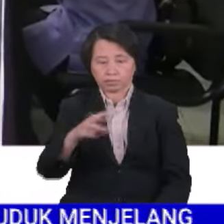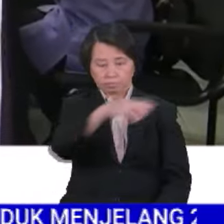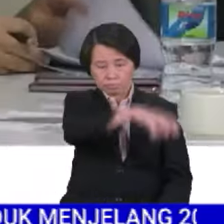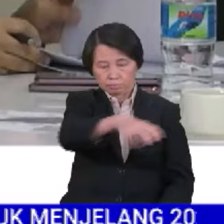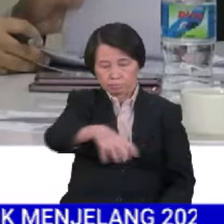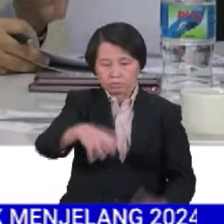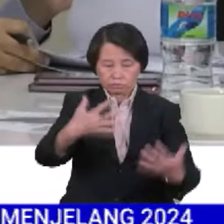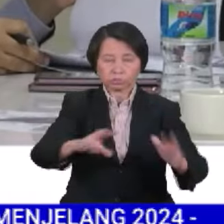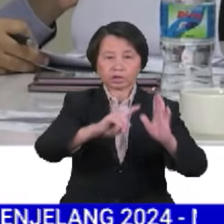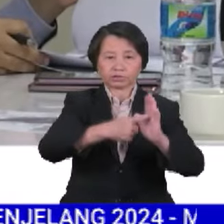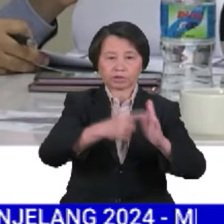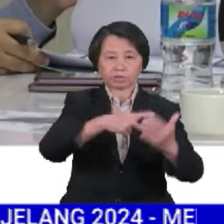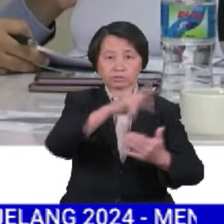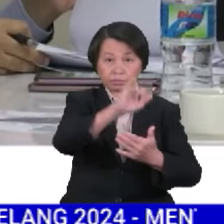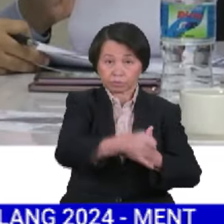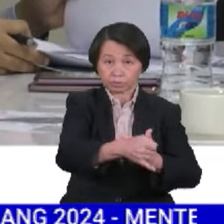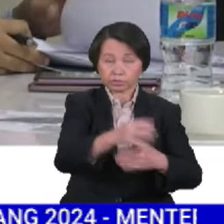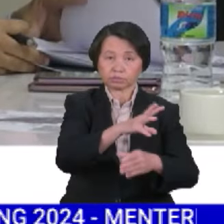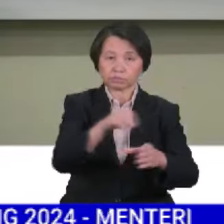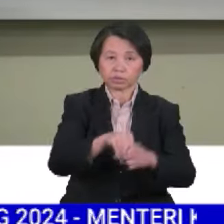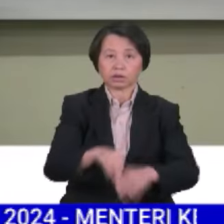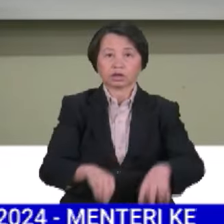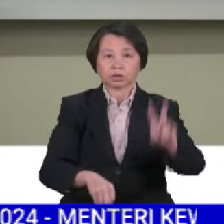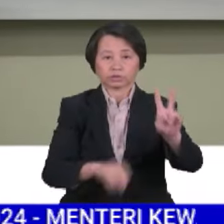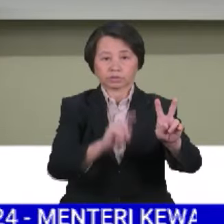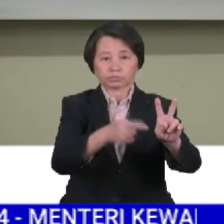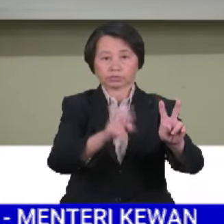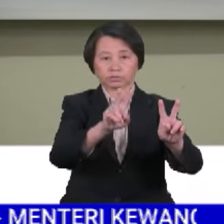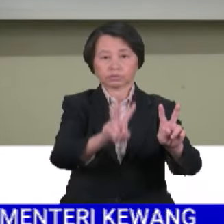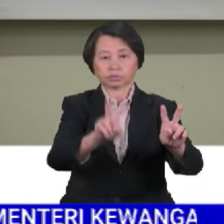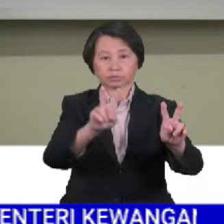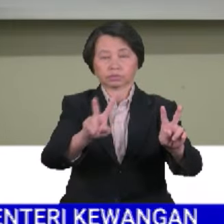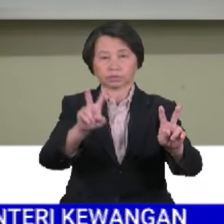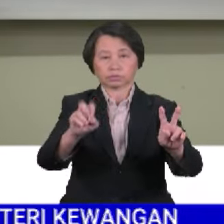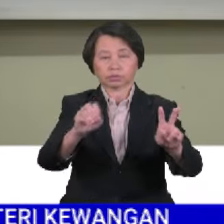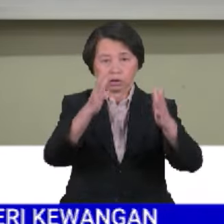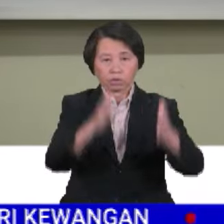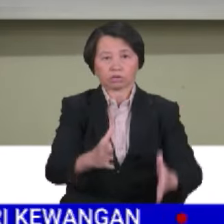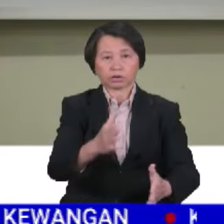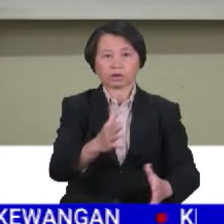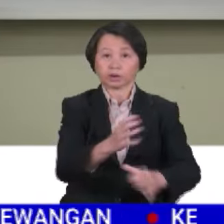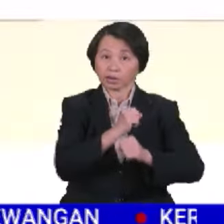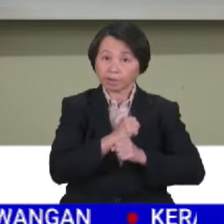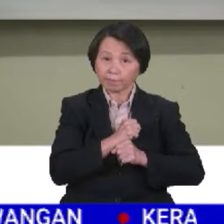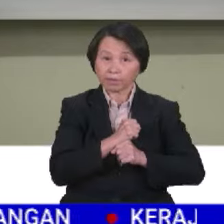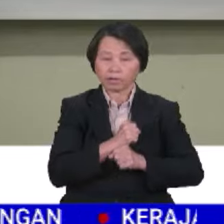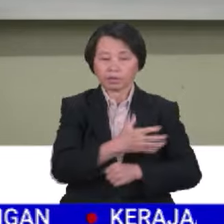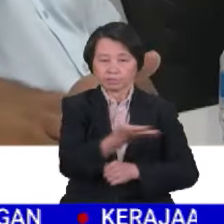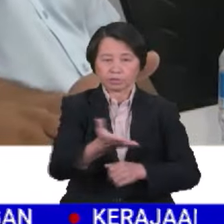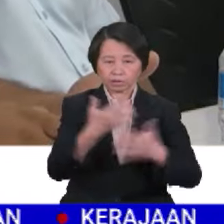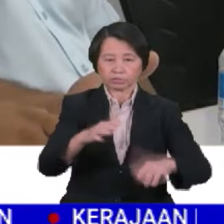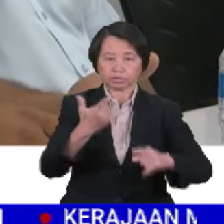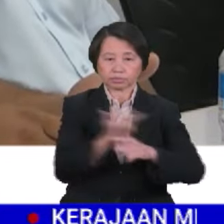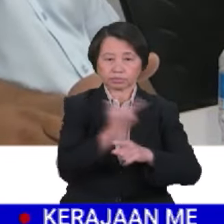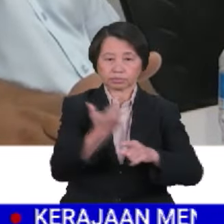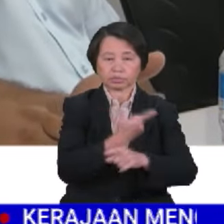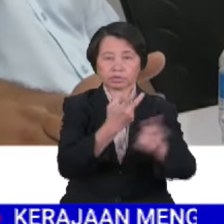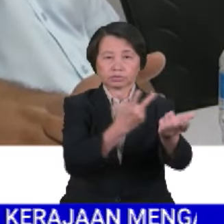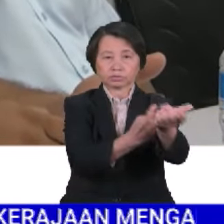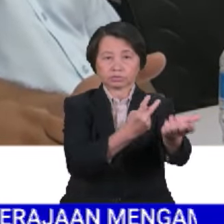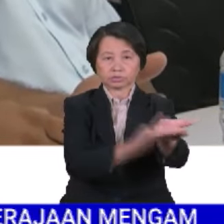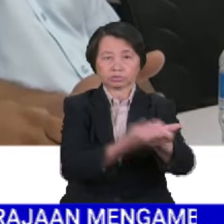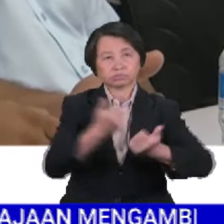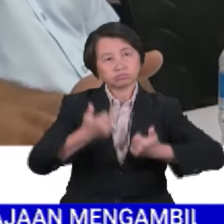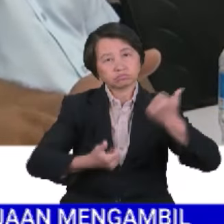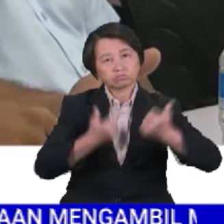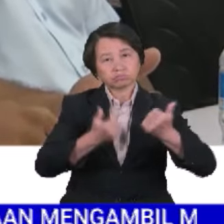locality sudah memulihkan Project itu melibatkan 2200 penerima manfaat mereka sudah menjalani latihan khusus